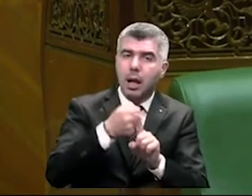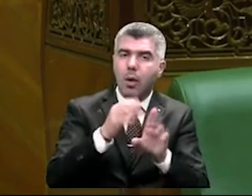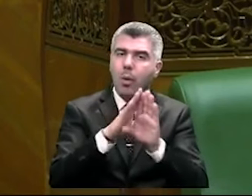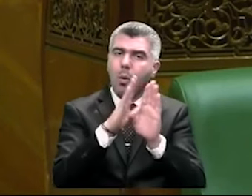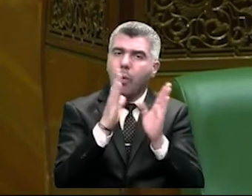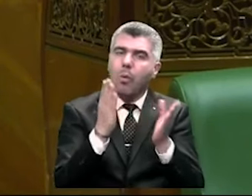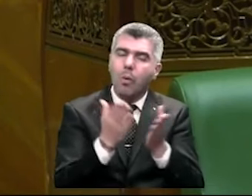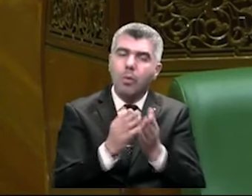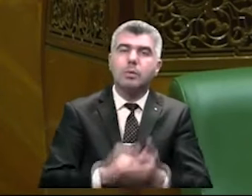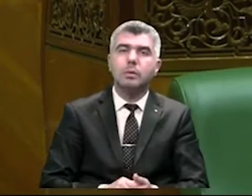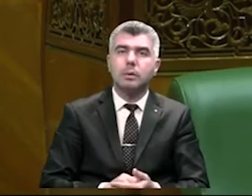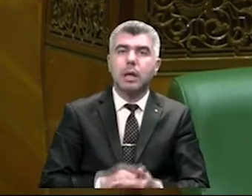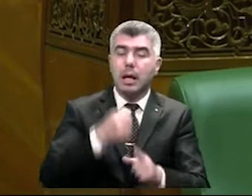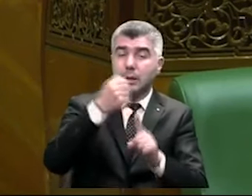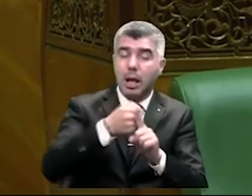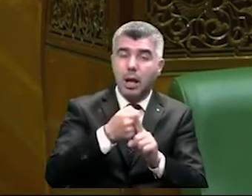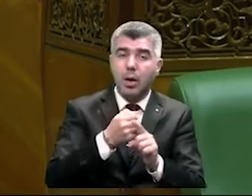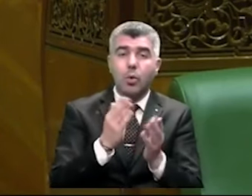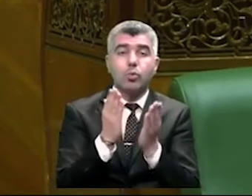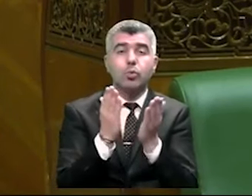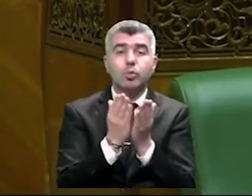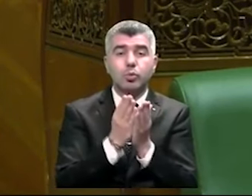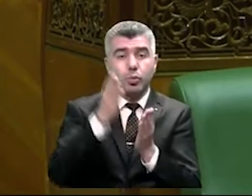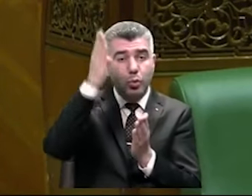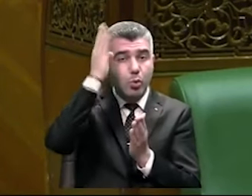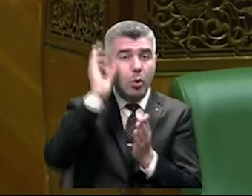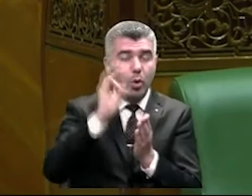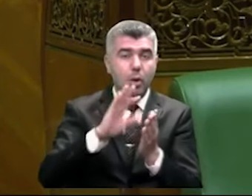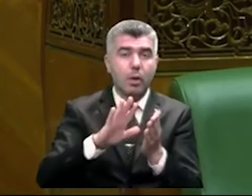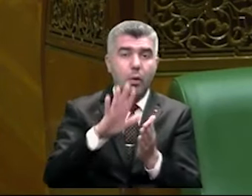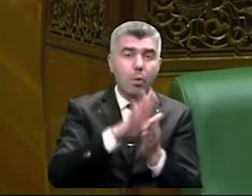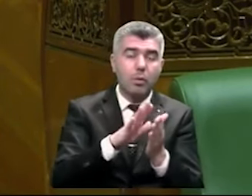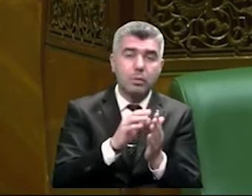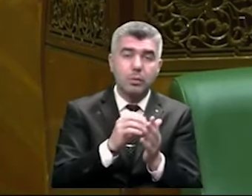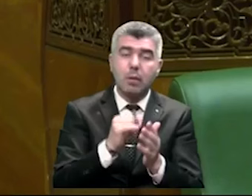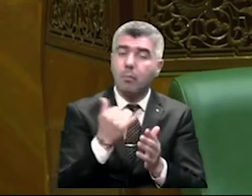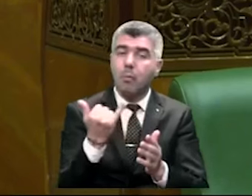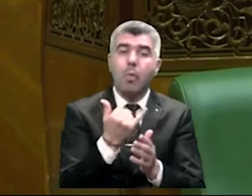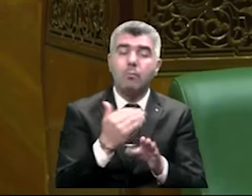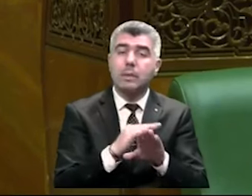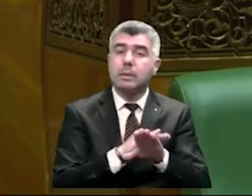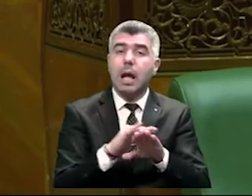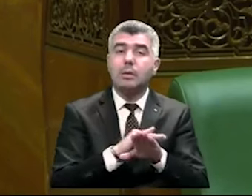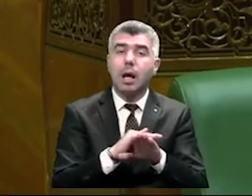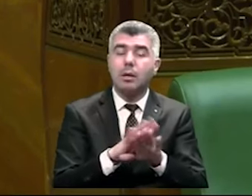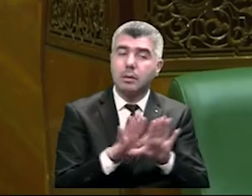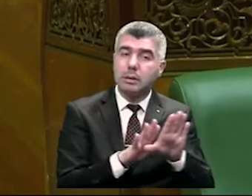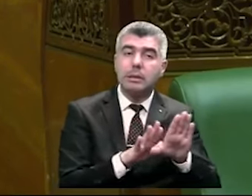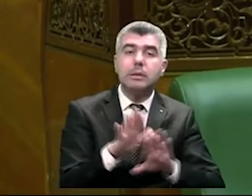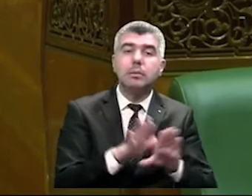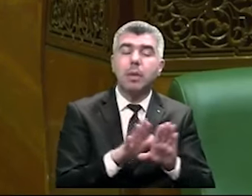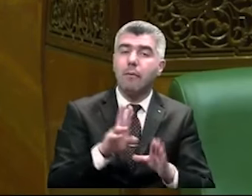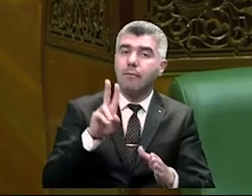القطاع بما فيها اصلاح سلك الدكتوراه وهي الاصلاحات التي كانت تحتاج الى جراه سياسيه وتدبير